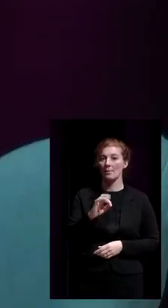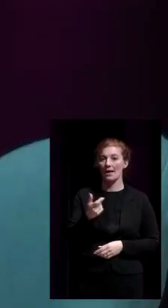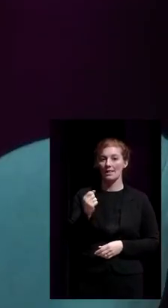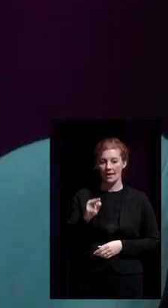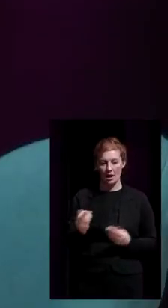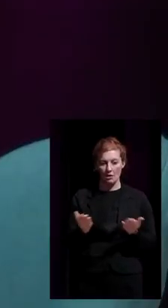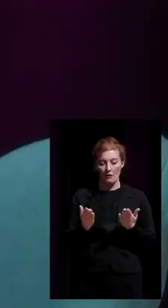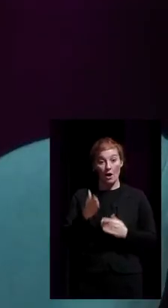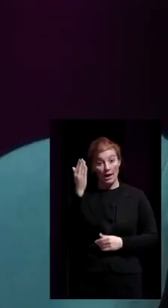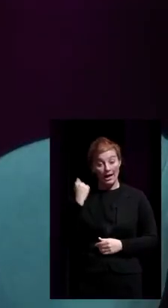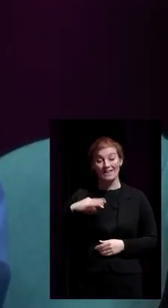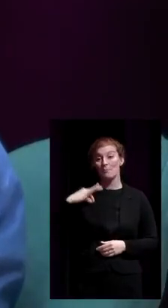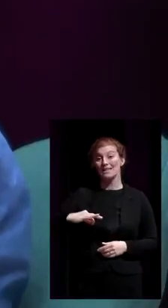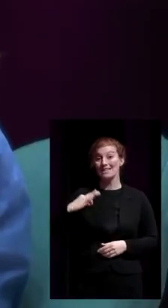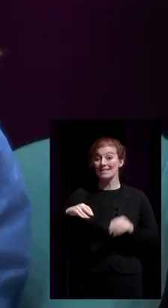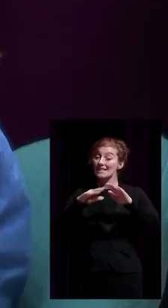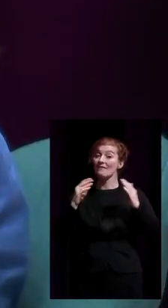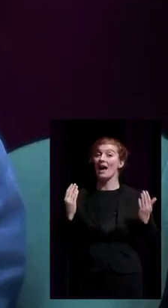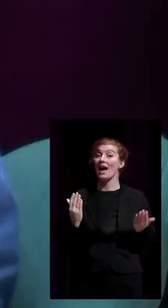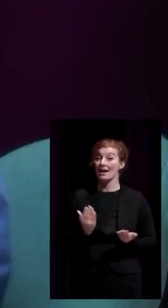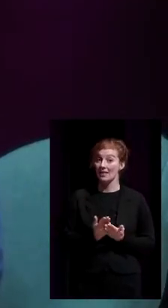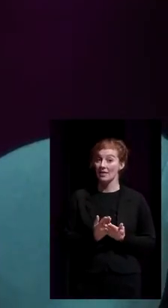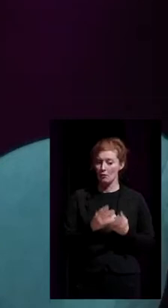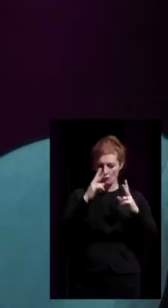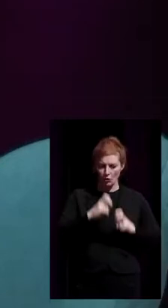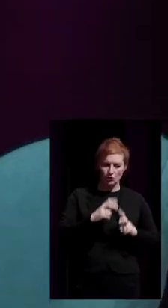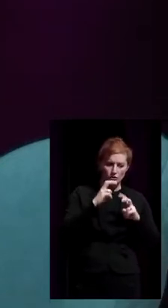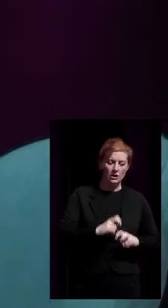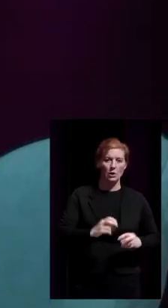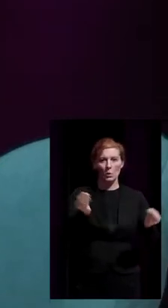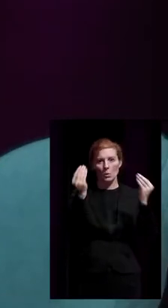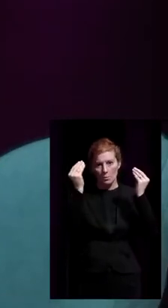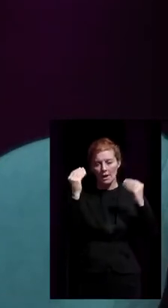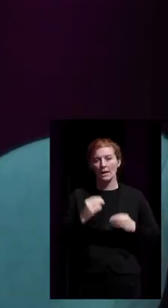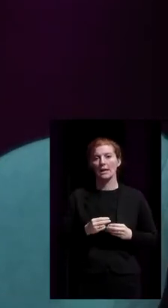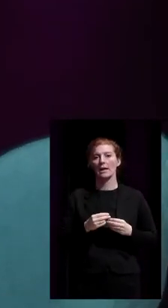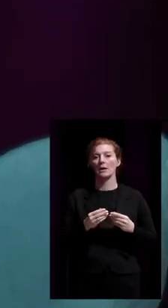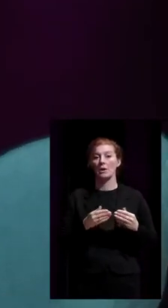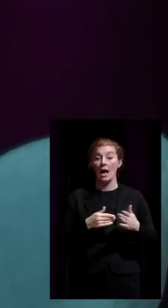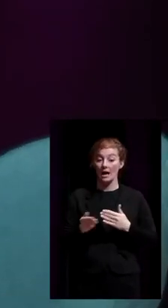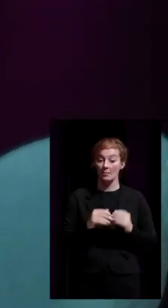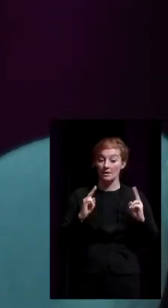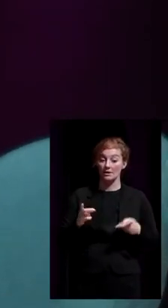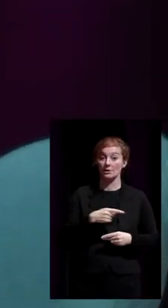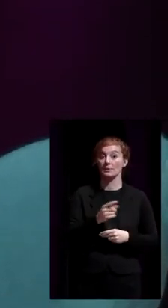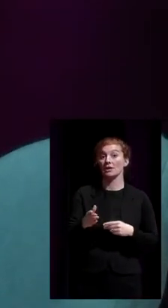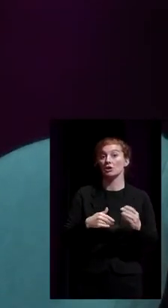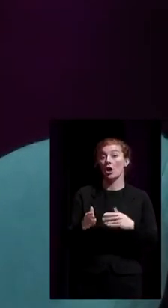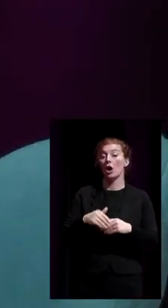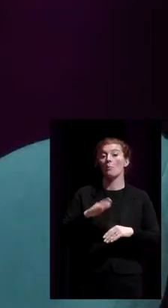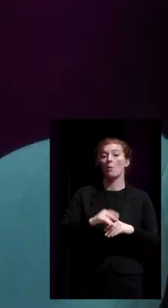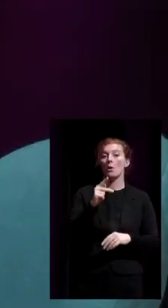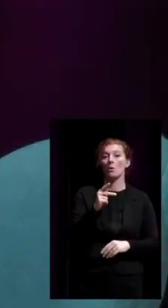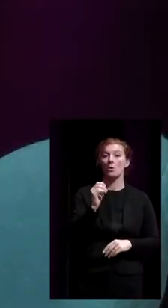den medicinska världen och forskning och utbildning och inte minst det arbete som ni gör på KI, vad